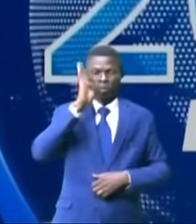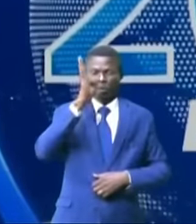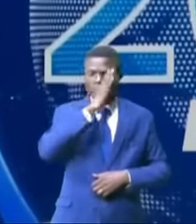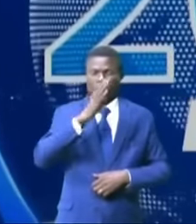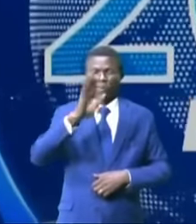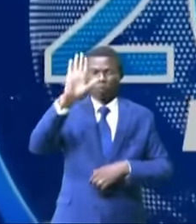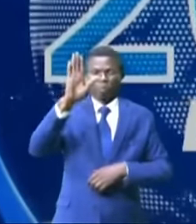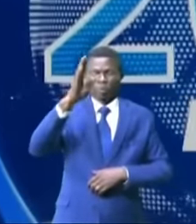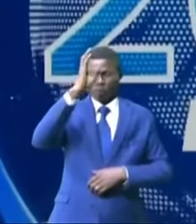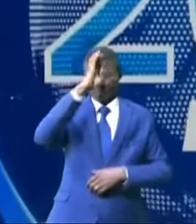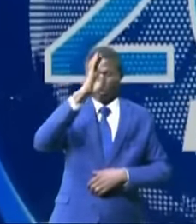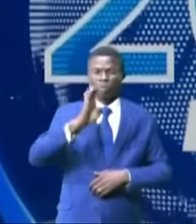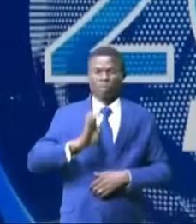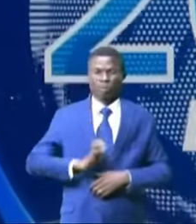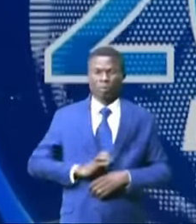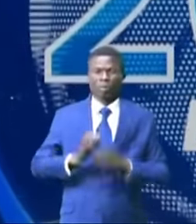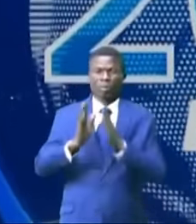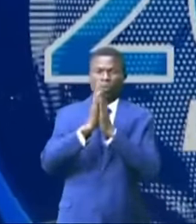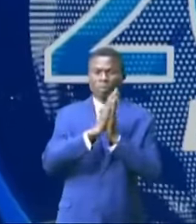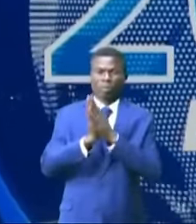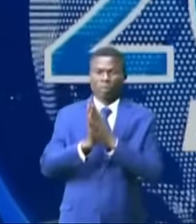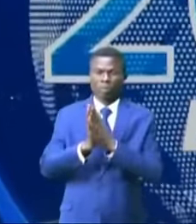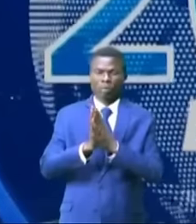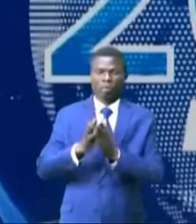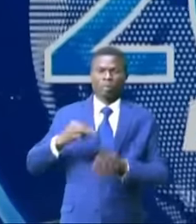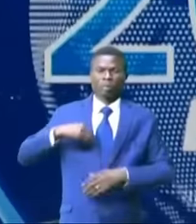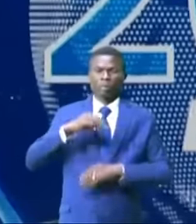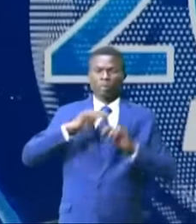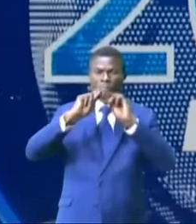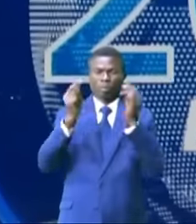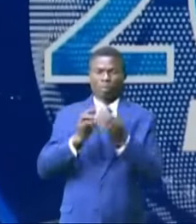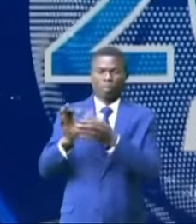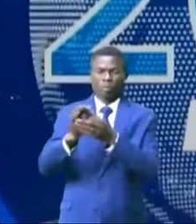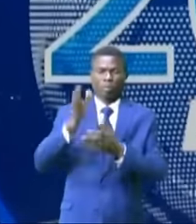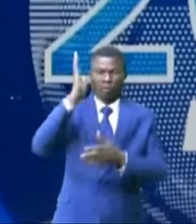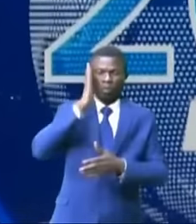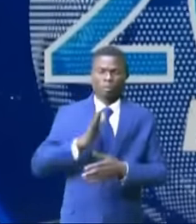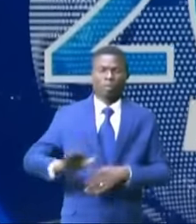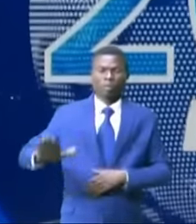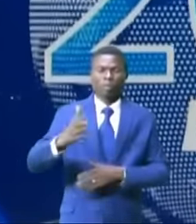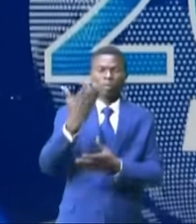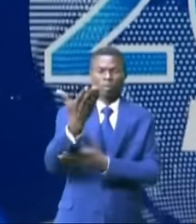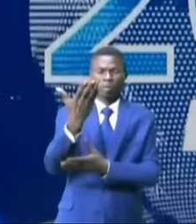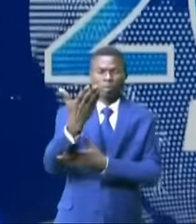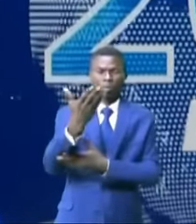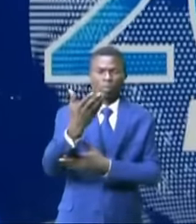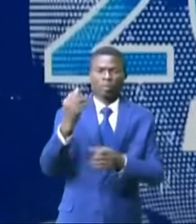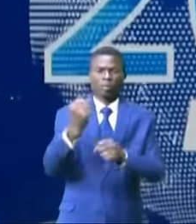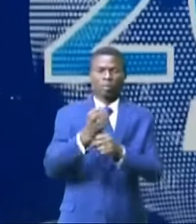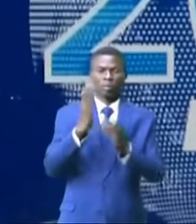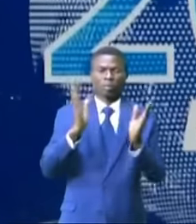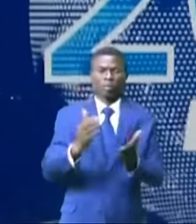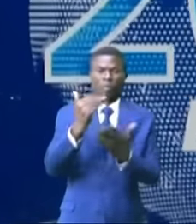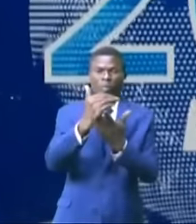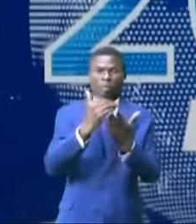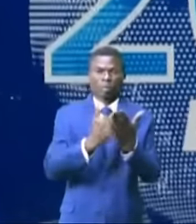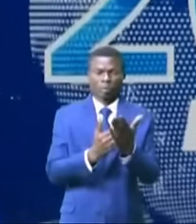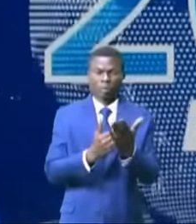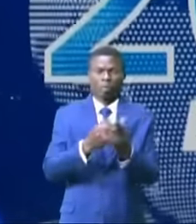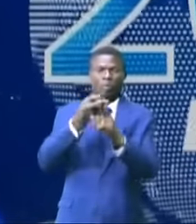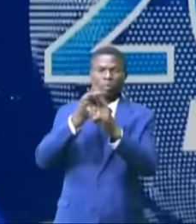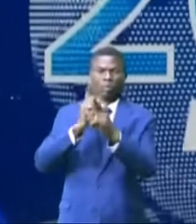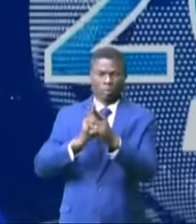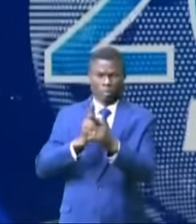Kamere Luakanyingini, membre du Présidium de l'Union Sacrée de la Nation, invite les personnalités ci-après